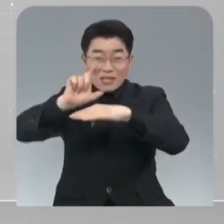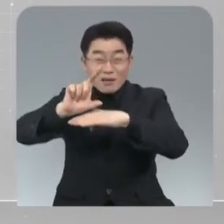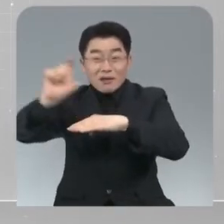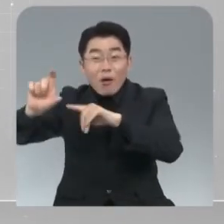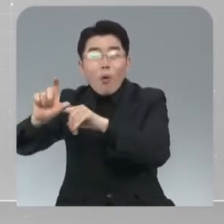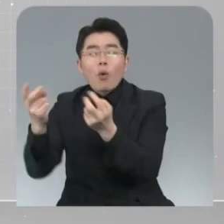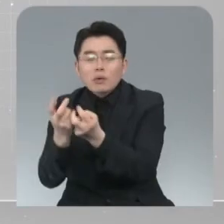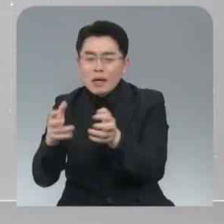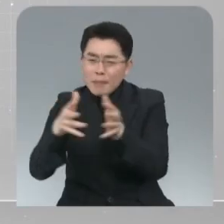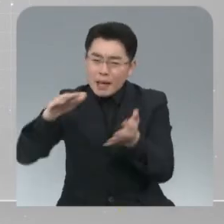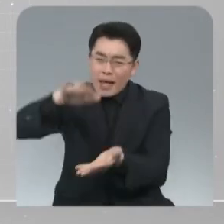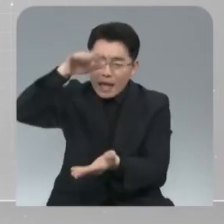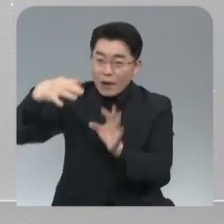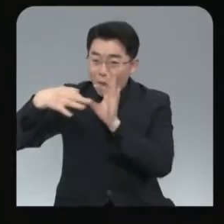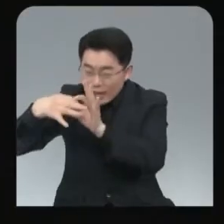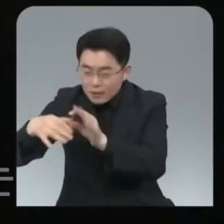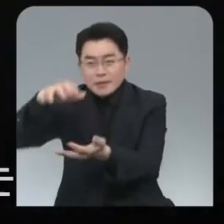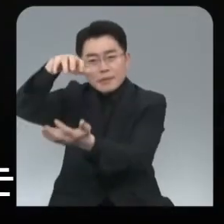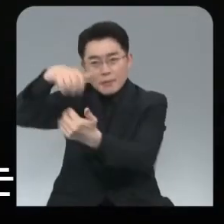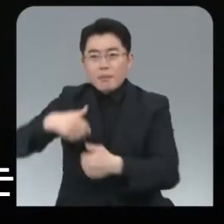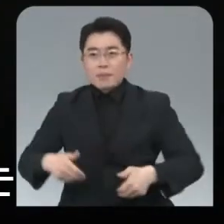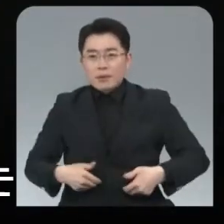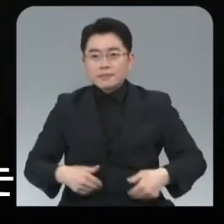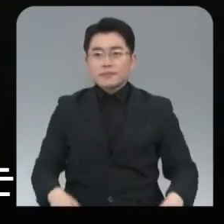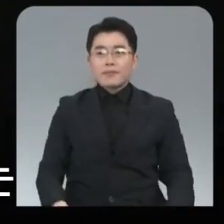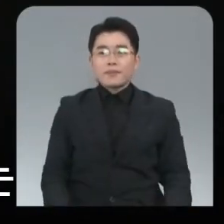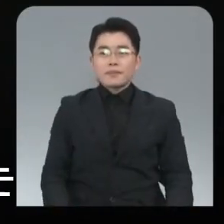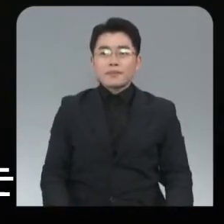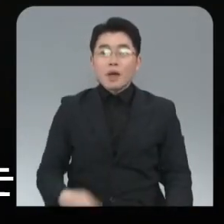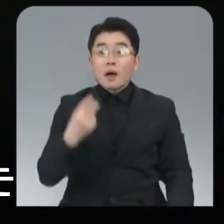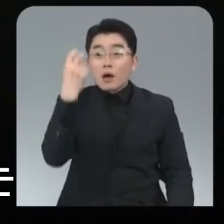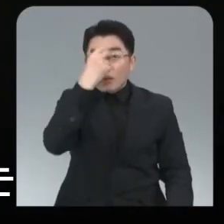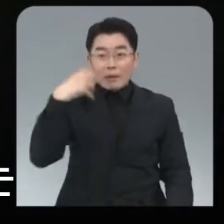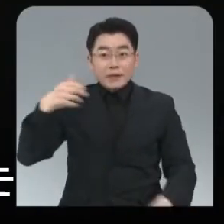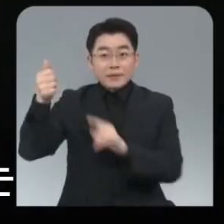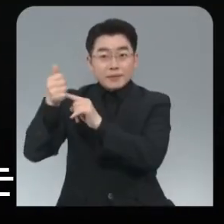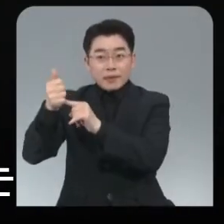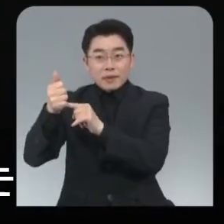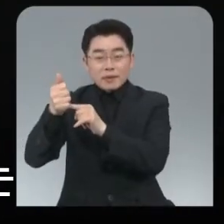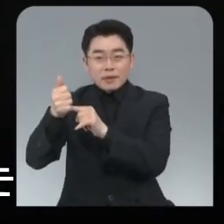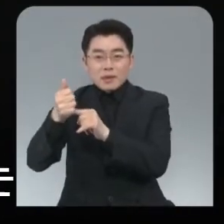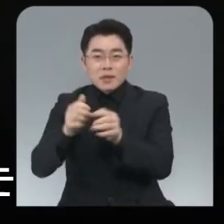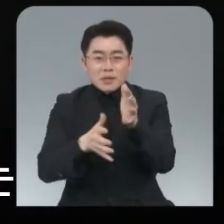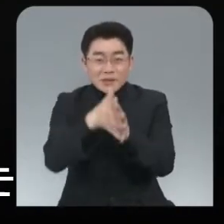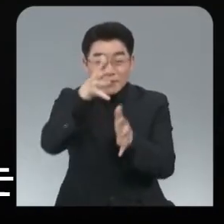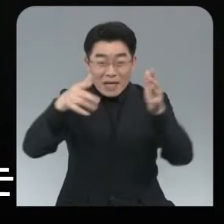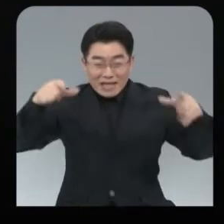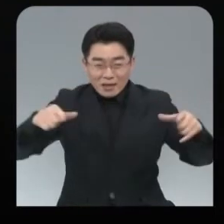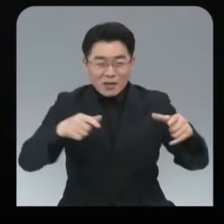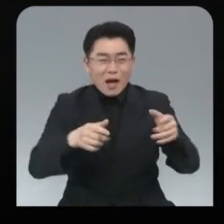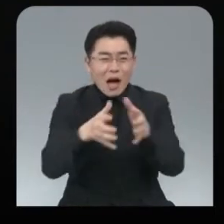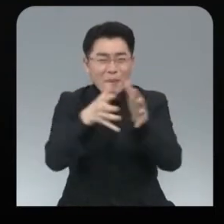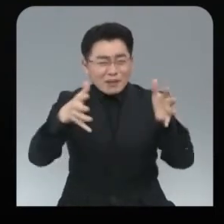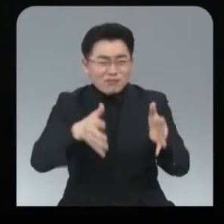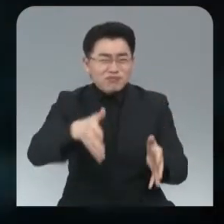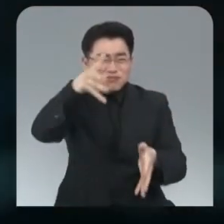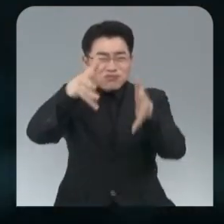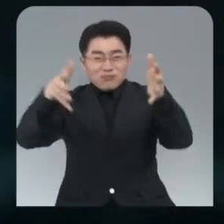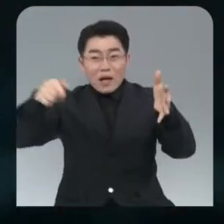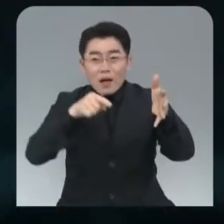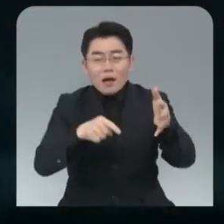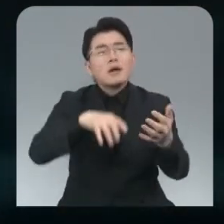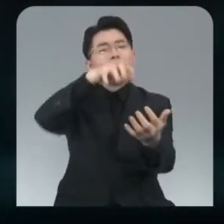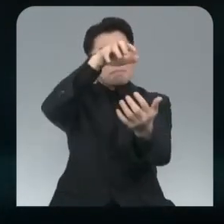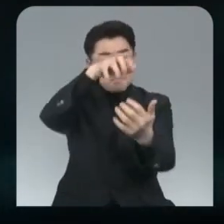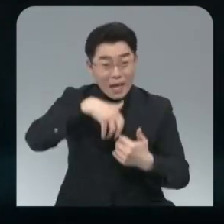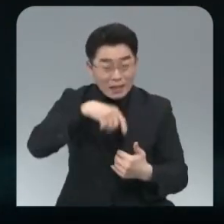상향과 연동한다는 계획입니다. 일반적인 도시개발 사업은 과도한 이익이 발생할 수밖에 없는 구조인데 과연